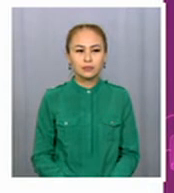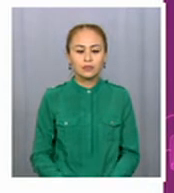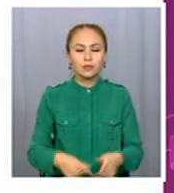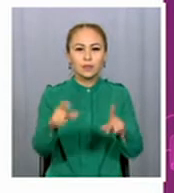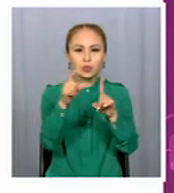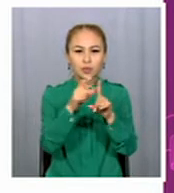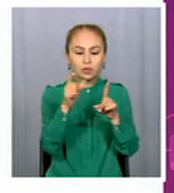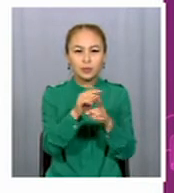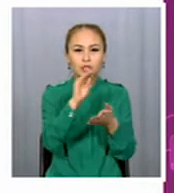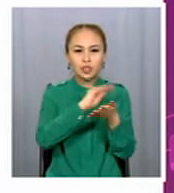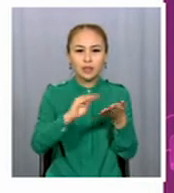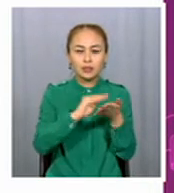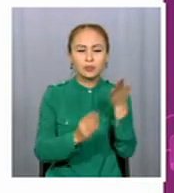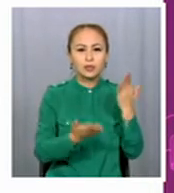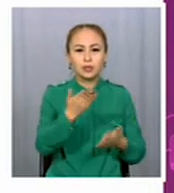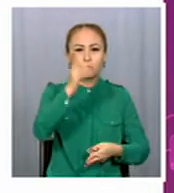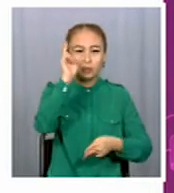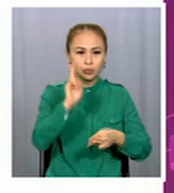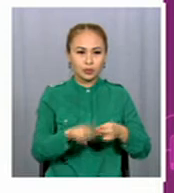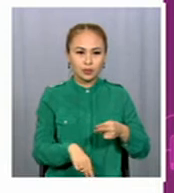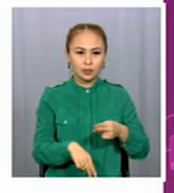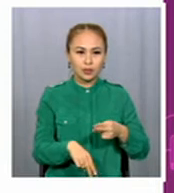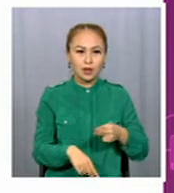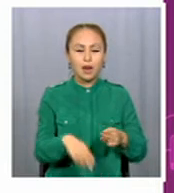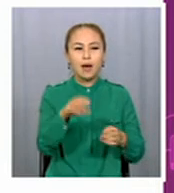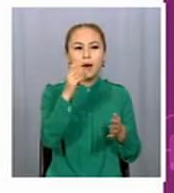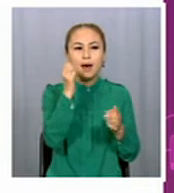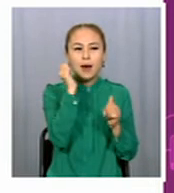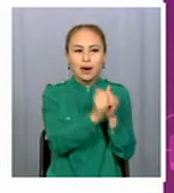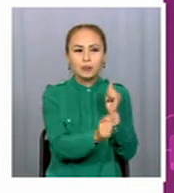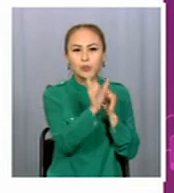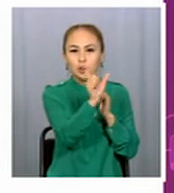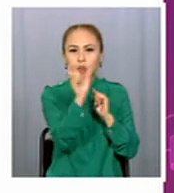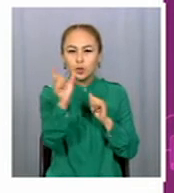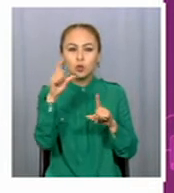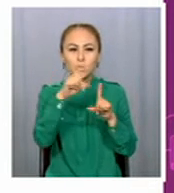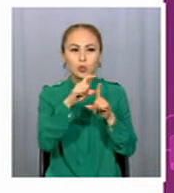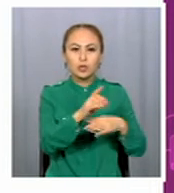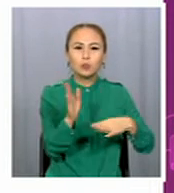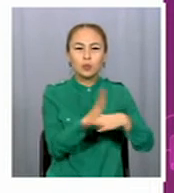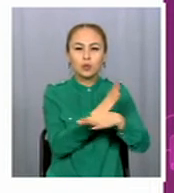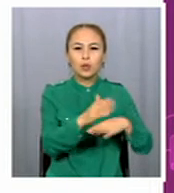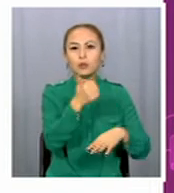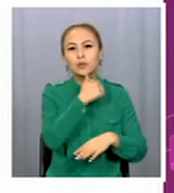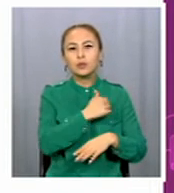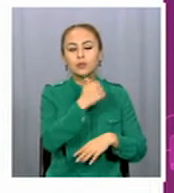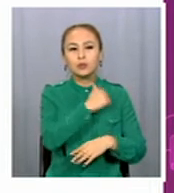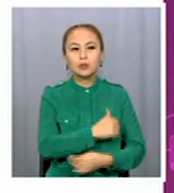Сөйлемдерді жазып болсаңдар, әрбір сөзді буынға бөліп көріңдер.